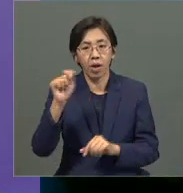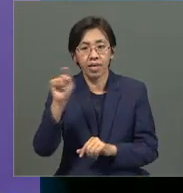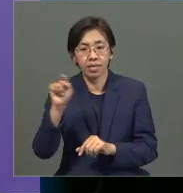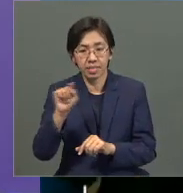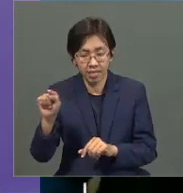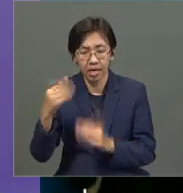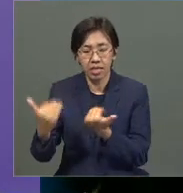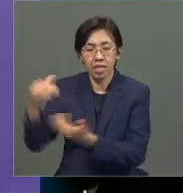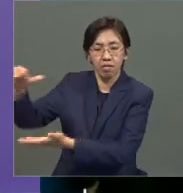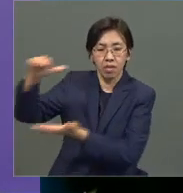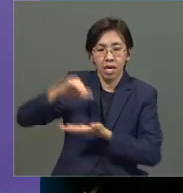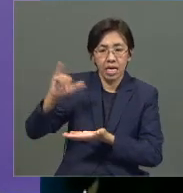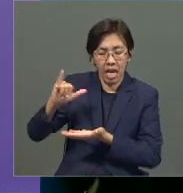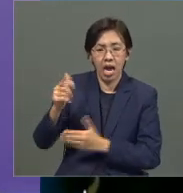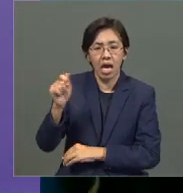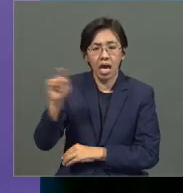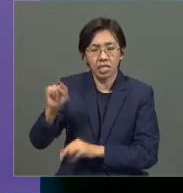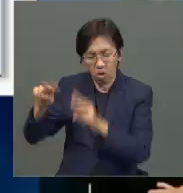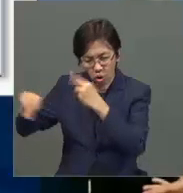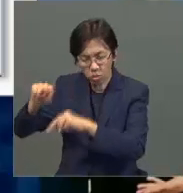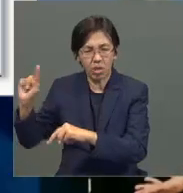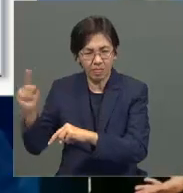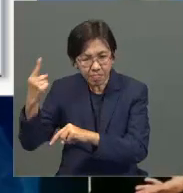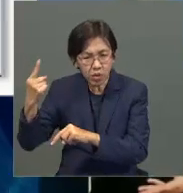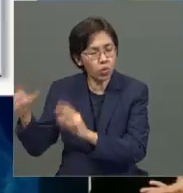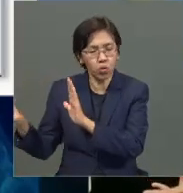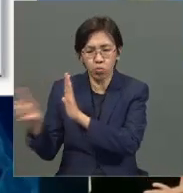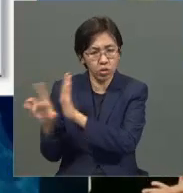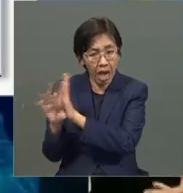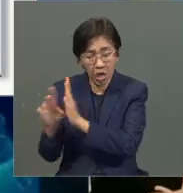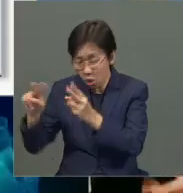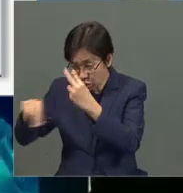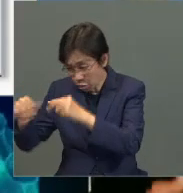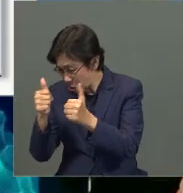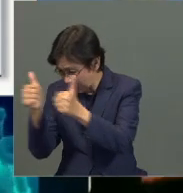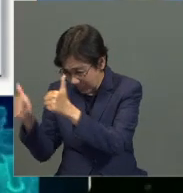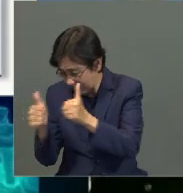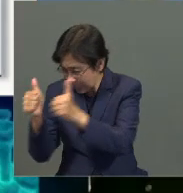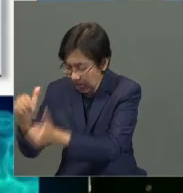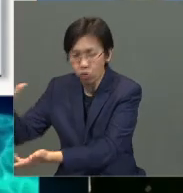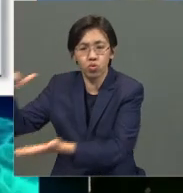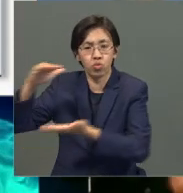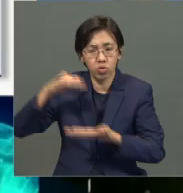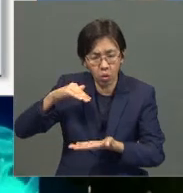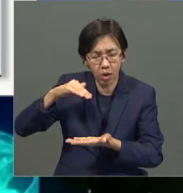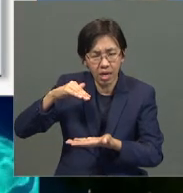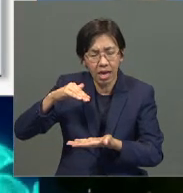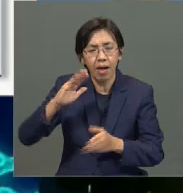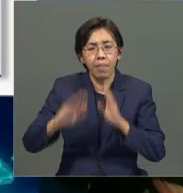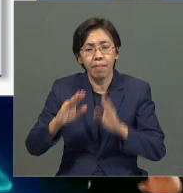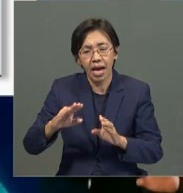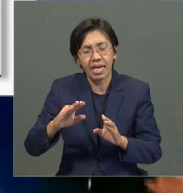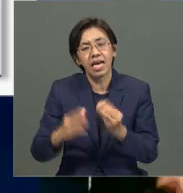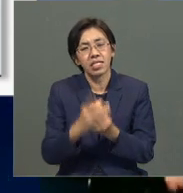าง AstraZeneca ขอตรวจสอบคุณภาพขั้นสุดท้ายว่าจะมีประสิทธิภาพดีพอคาดว่าจะมีการตรวจสอบและส่งมอบได้ใน